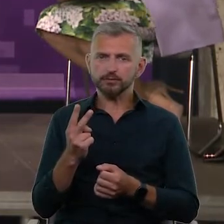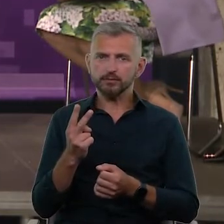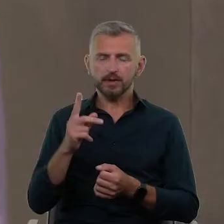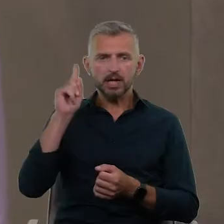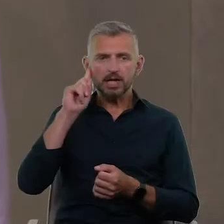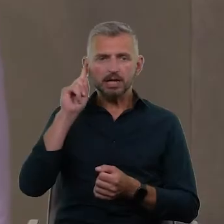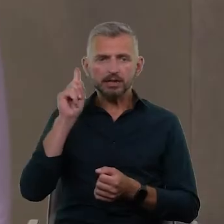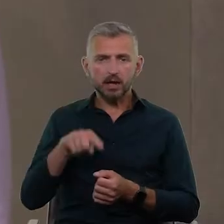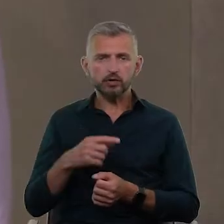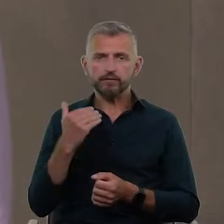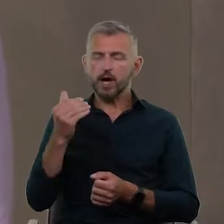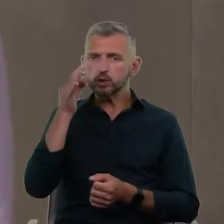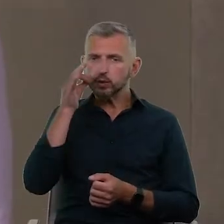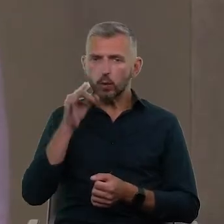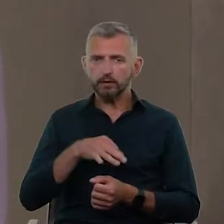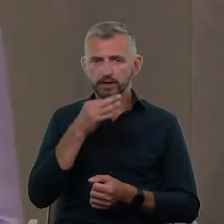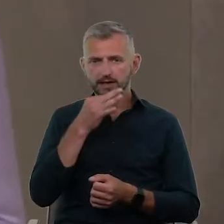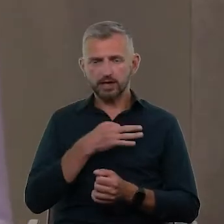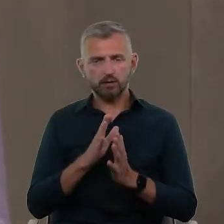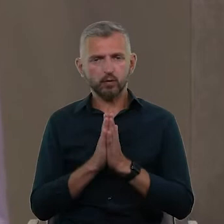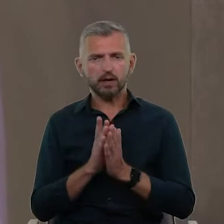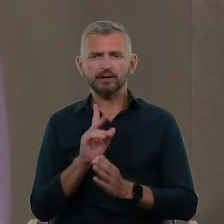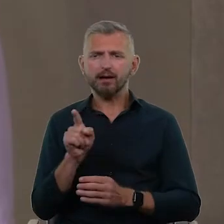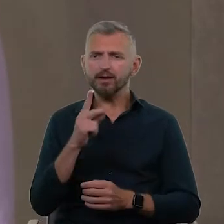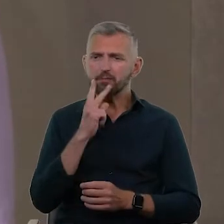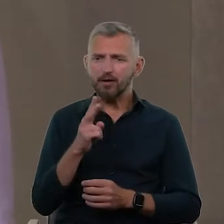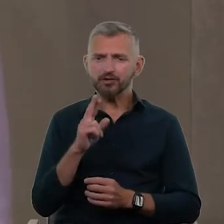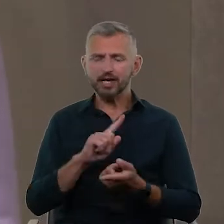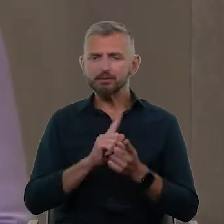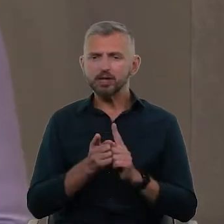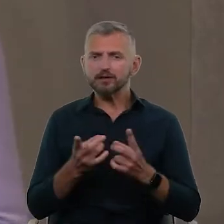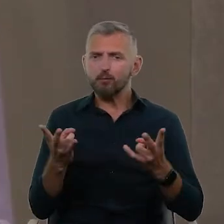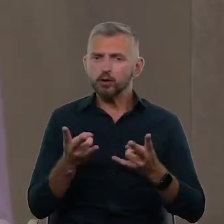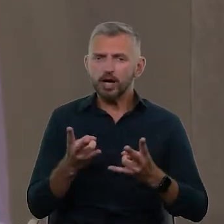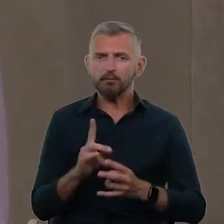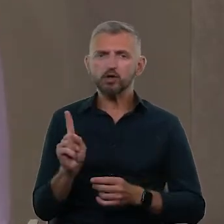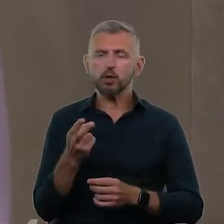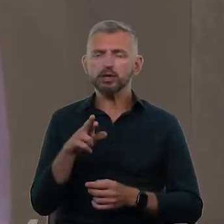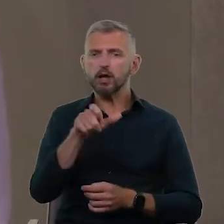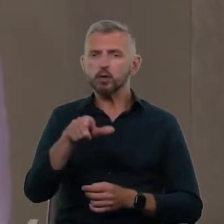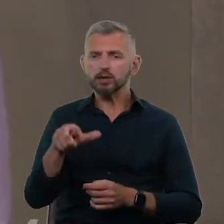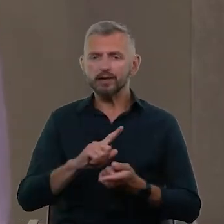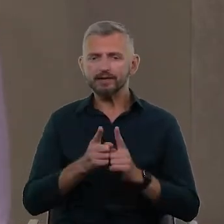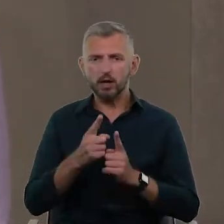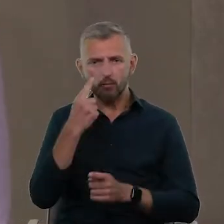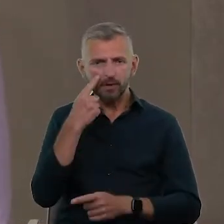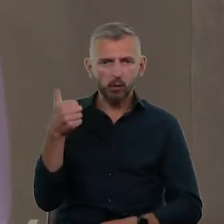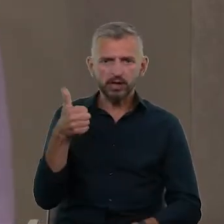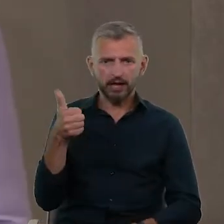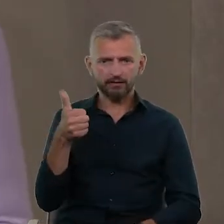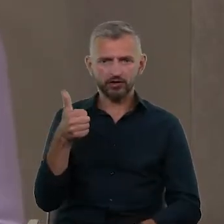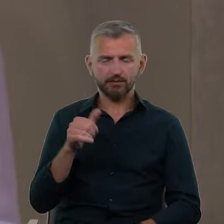знаємо, ви знаєте ваш досвід. От скажіть, будь ласка, як ви бачите, як змінились потреби, що для людей стало пріоритетнішим,